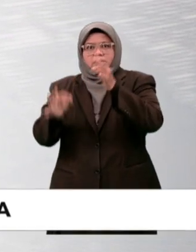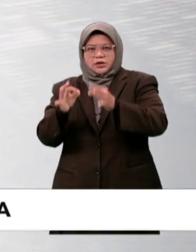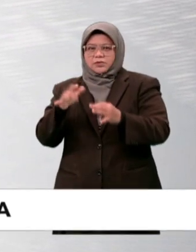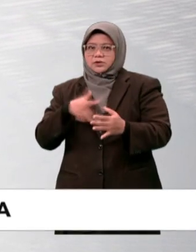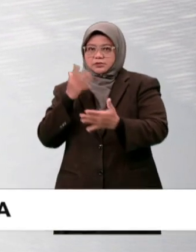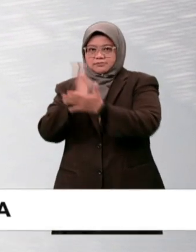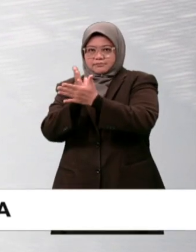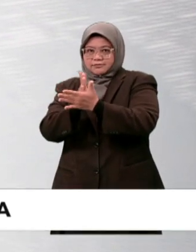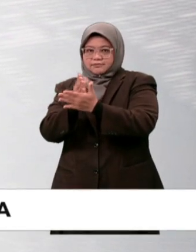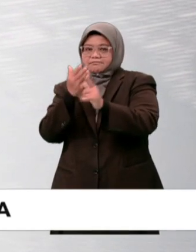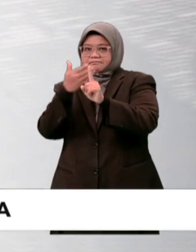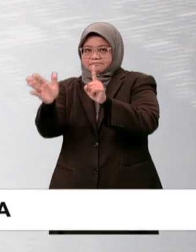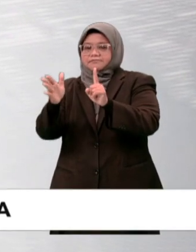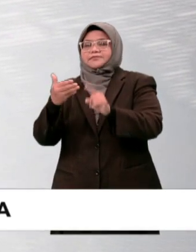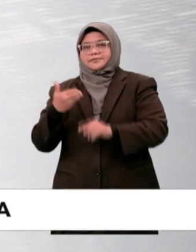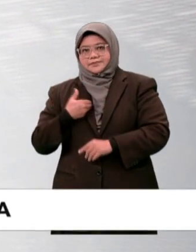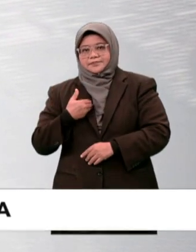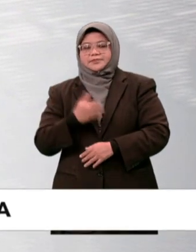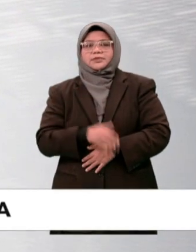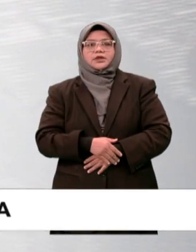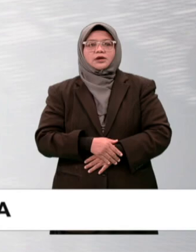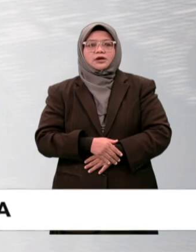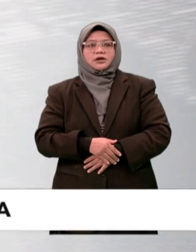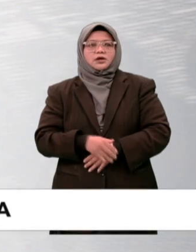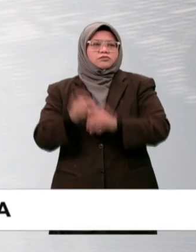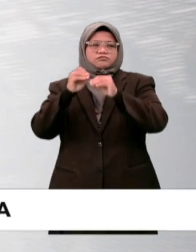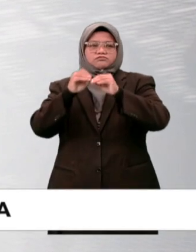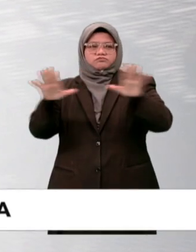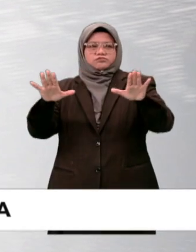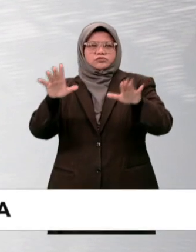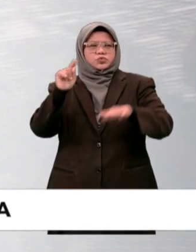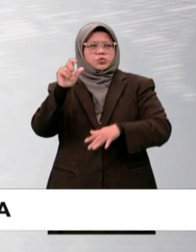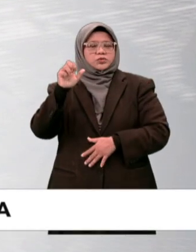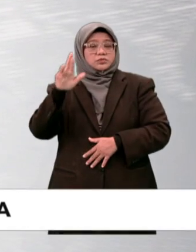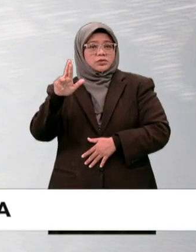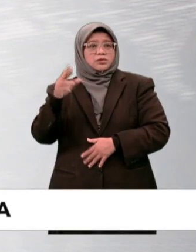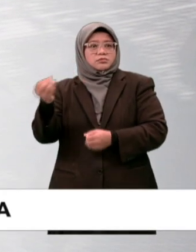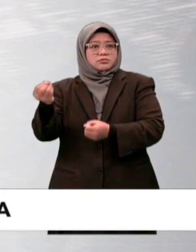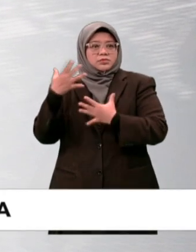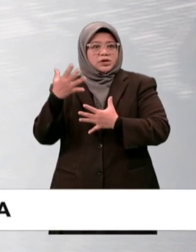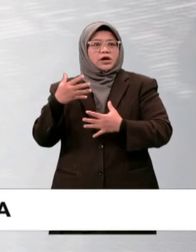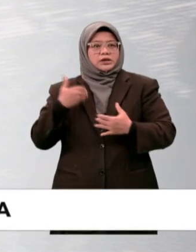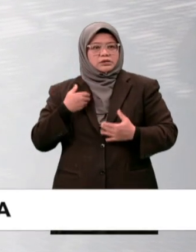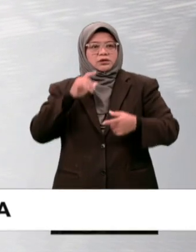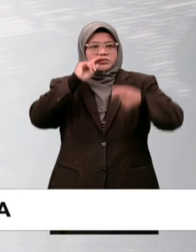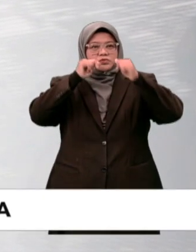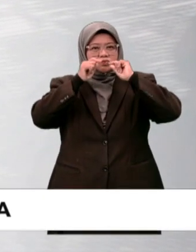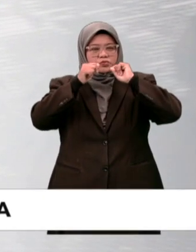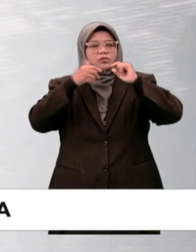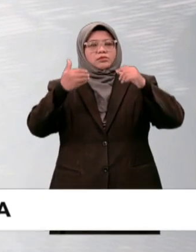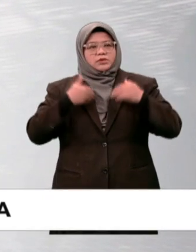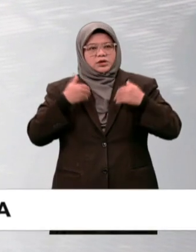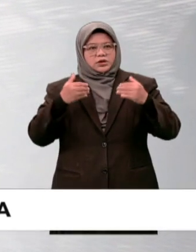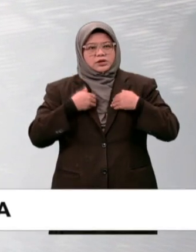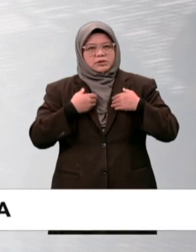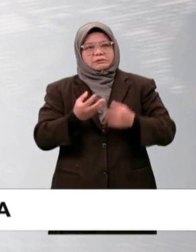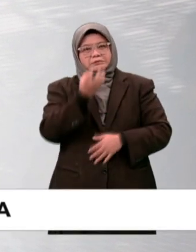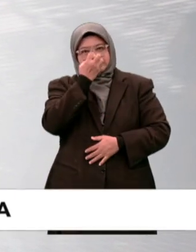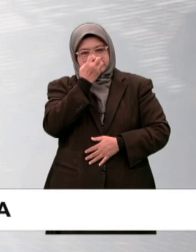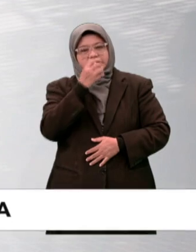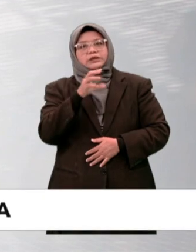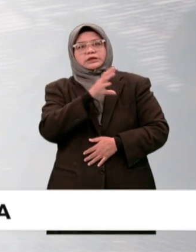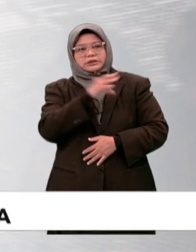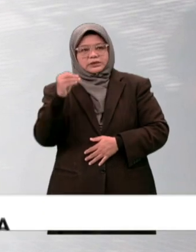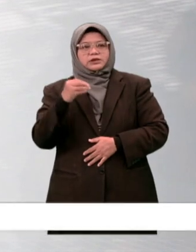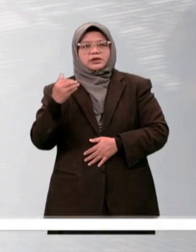peraturan yang ditetapkan terdahulu itulah di halaman sosial dakwaan bahwa satu drama gula-gula mengandung unsur babi tetapi